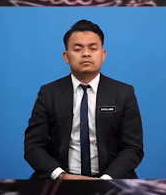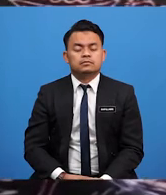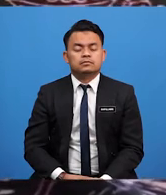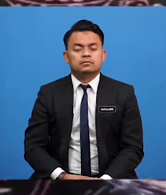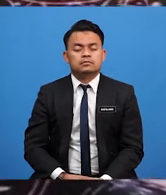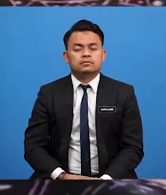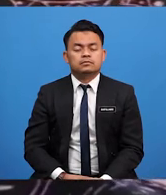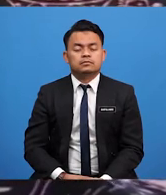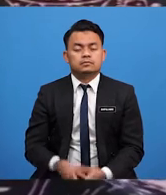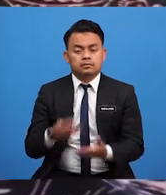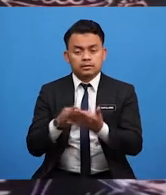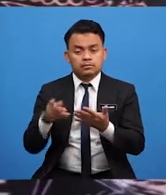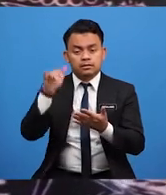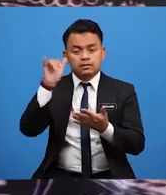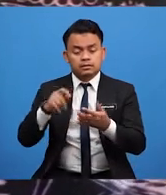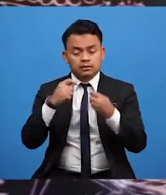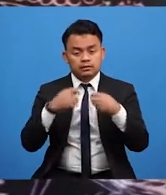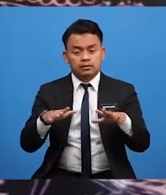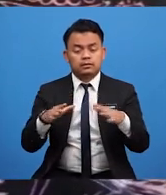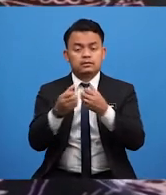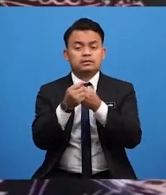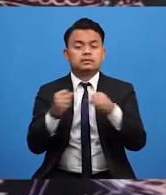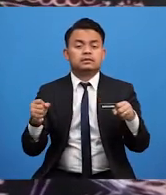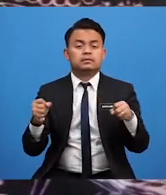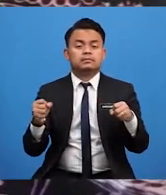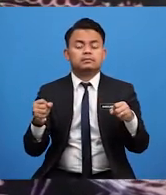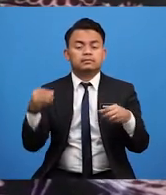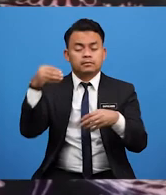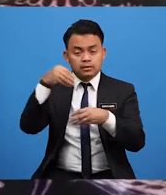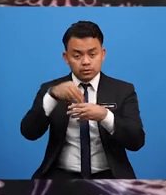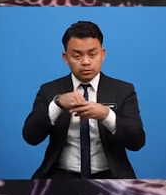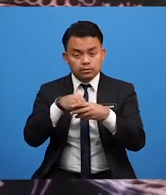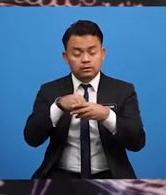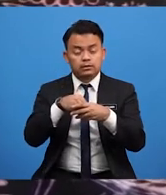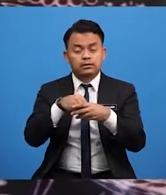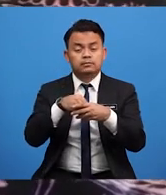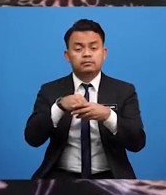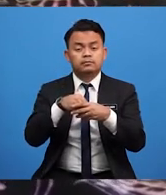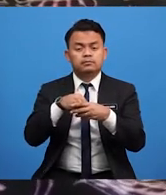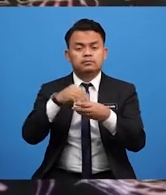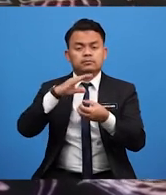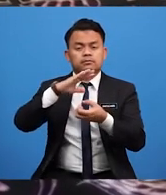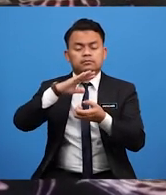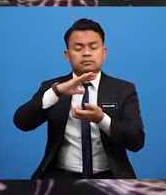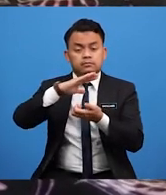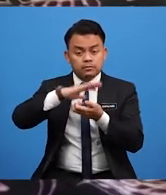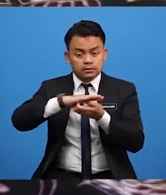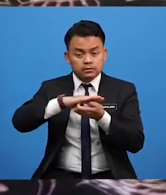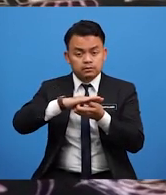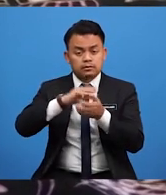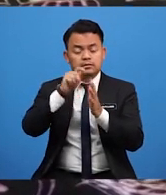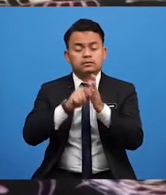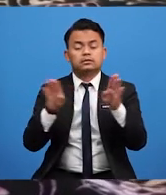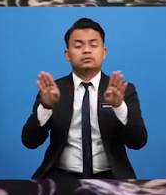Paste yang telah siap perlu dimasukkan ke dalam bekas bertutup untuk digunakan